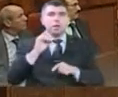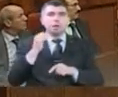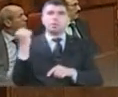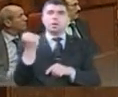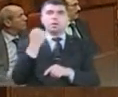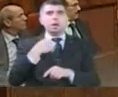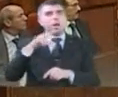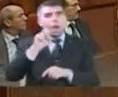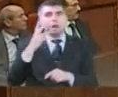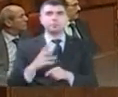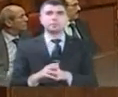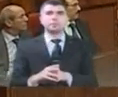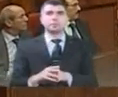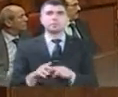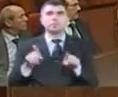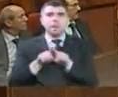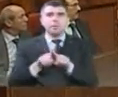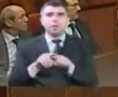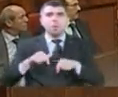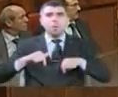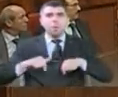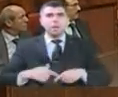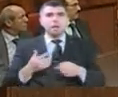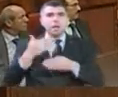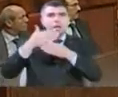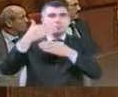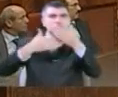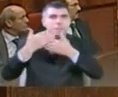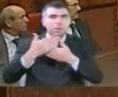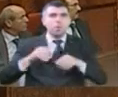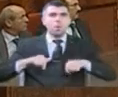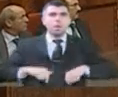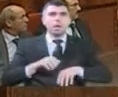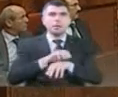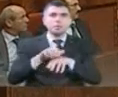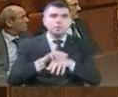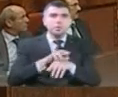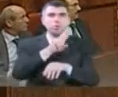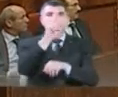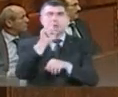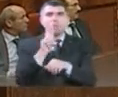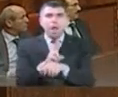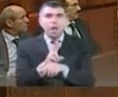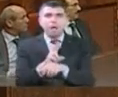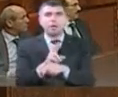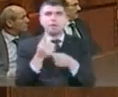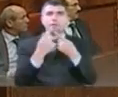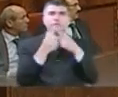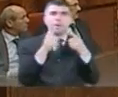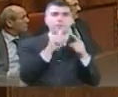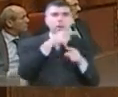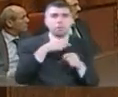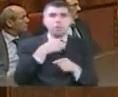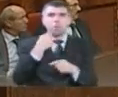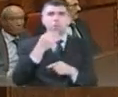كثيرين فيه الوزاره ديال التعمير وفيه الوزاره ديال السكنه وفيه الوزاره ديال الداخليه وفي واحد فيه الجماعات المحليه مع الاسف